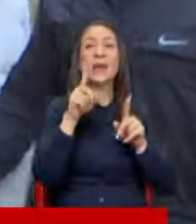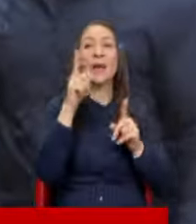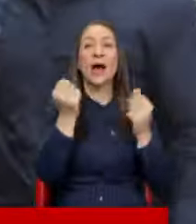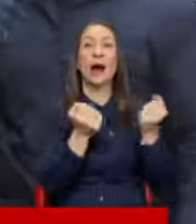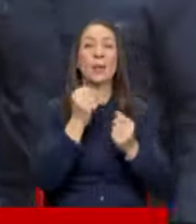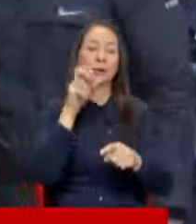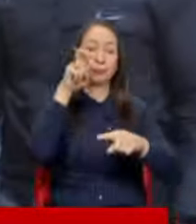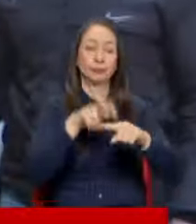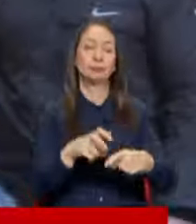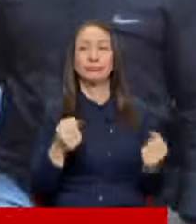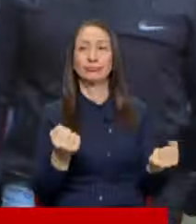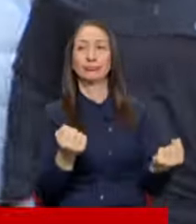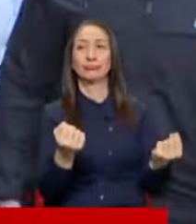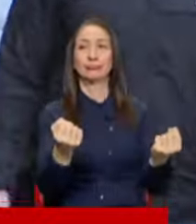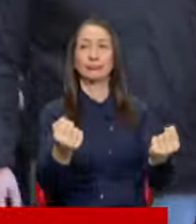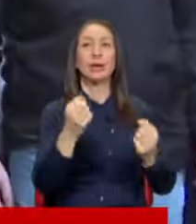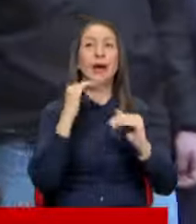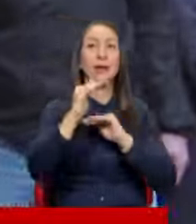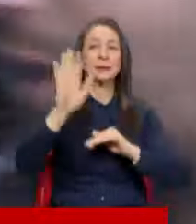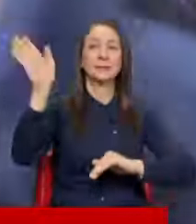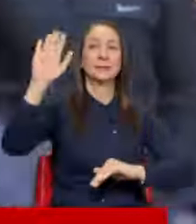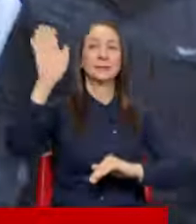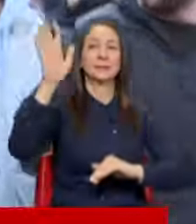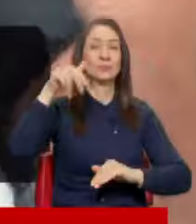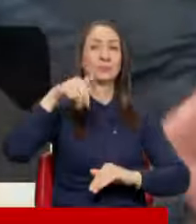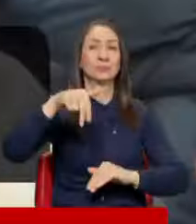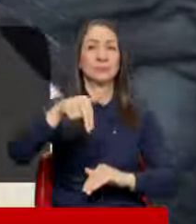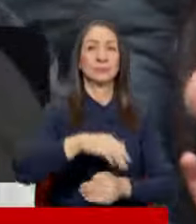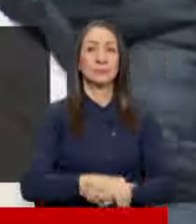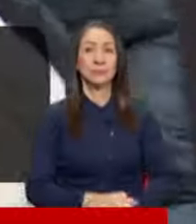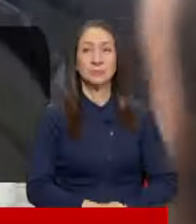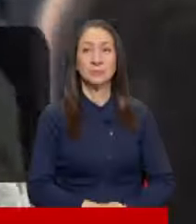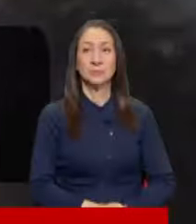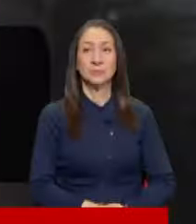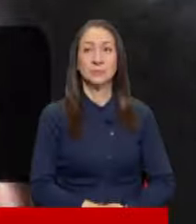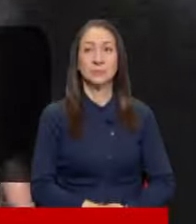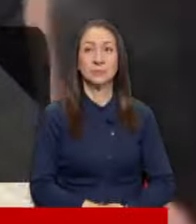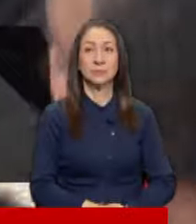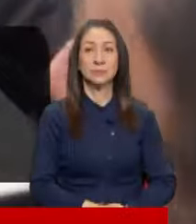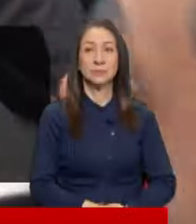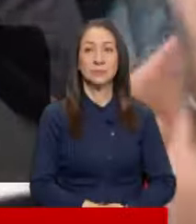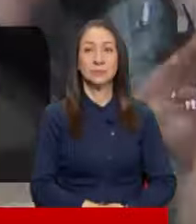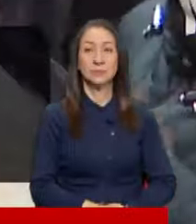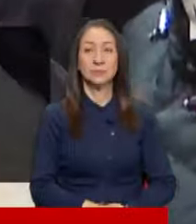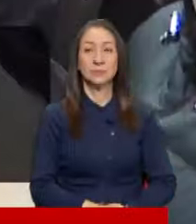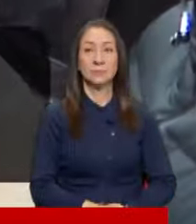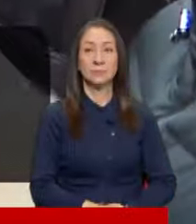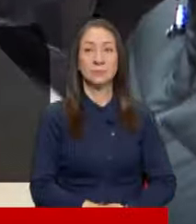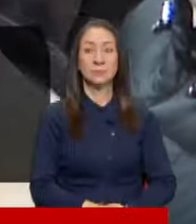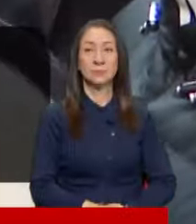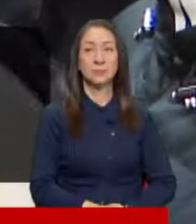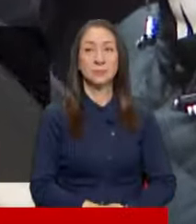bir arabanın direksiyonuna geçti halkı selamlayarak ilerliyor mağduru bunlar için ne yapmanız gereki hem